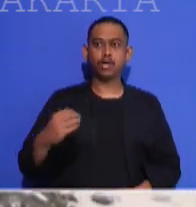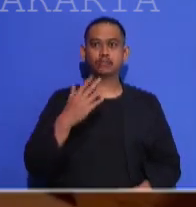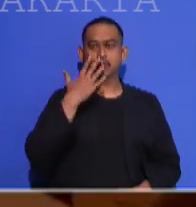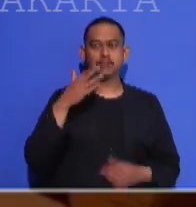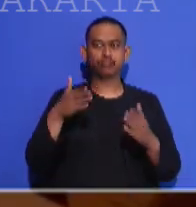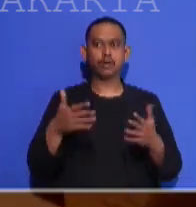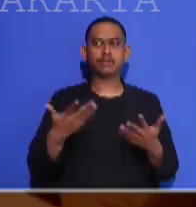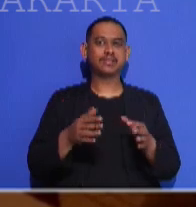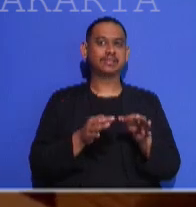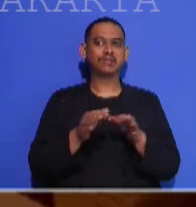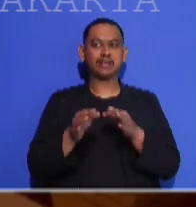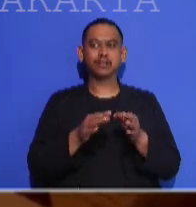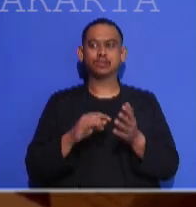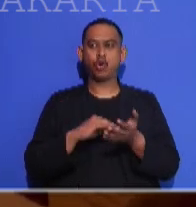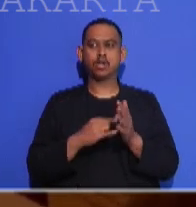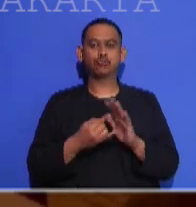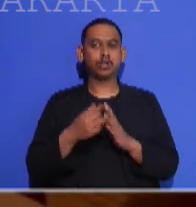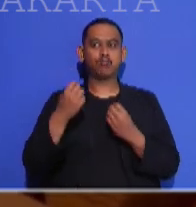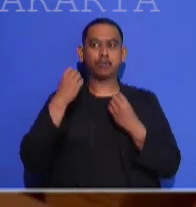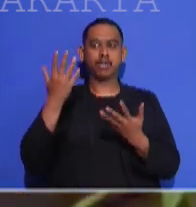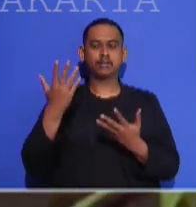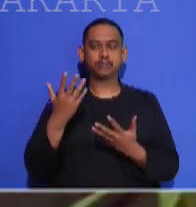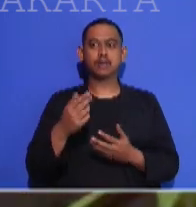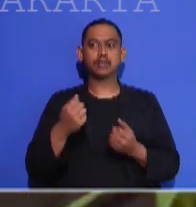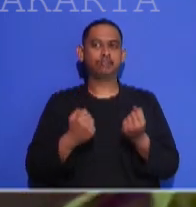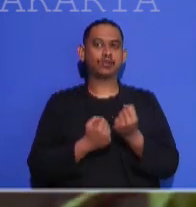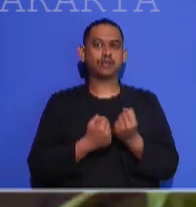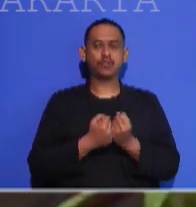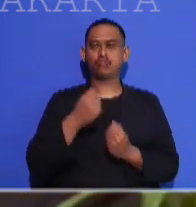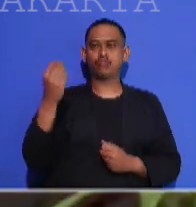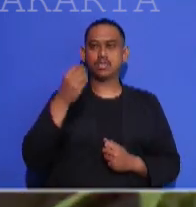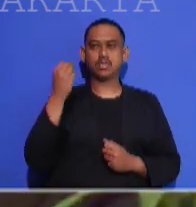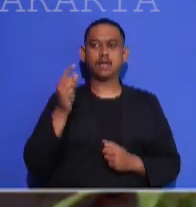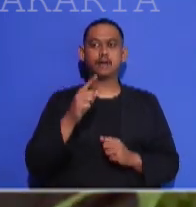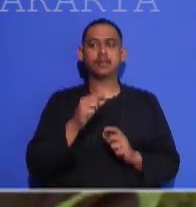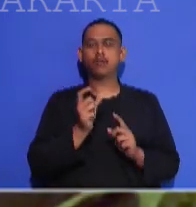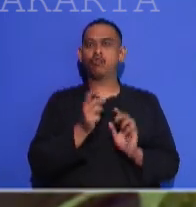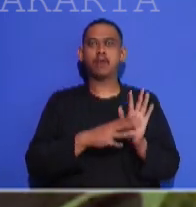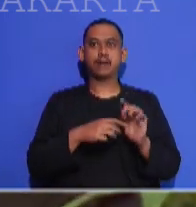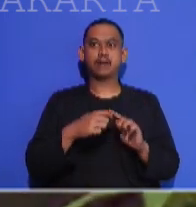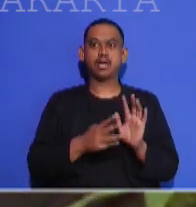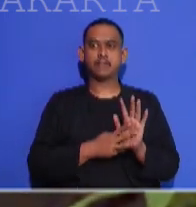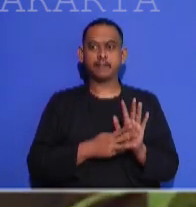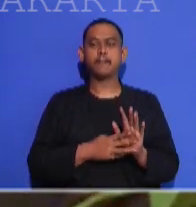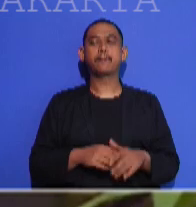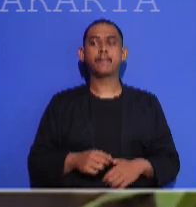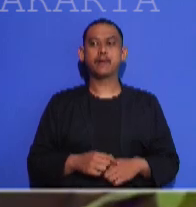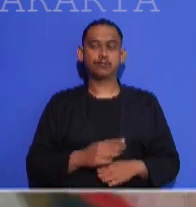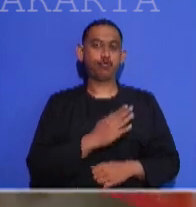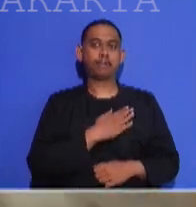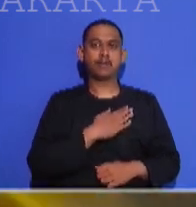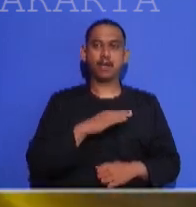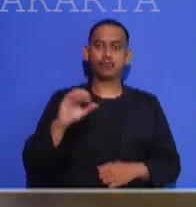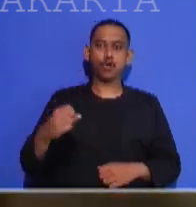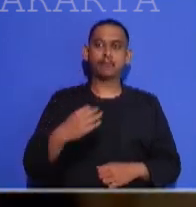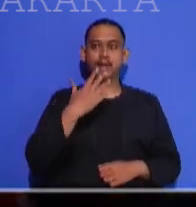infrastruktur dan teknologi informasi untuk mendukung pariwisata dan UM m untuk UMKM pemkap Banyuwangi bekerja sama dengan